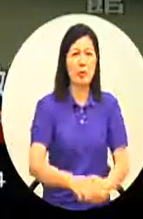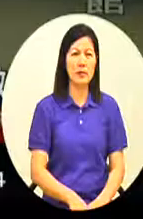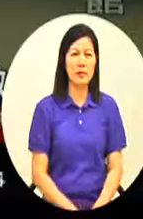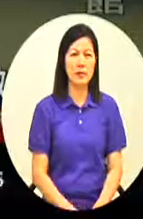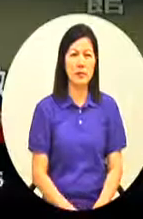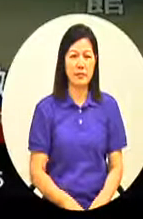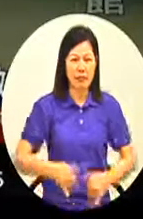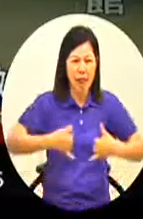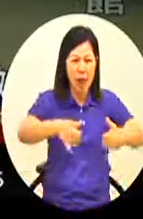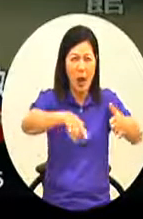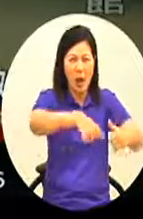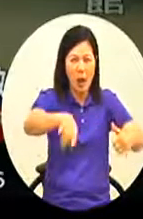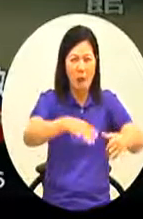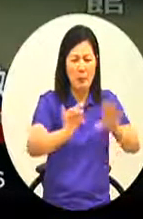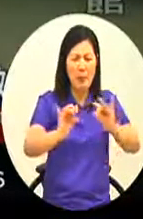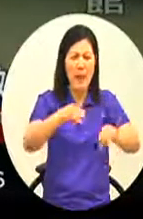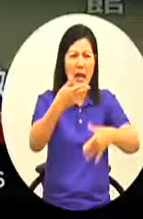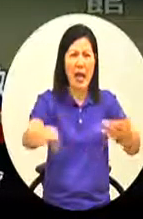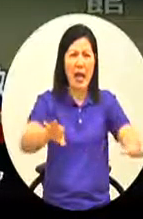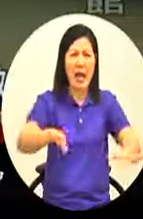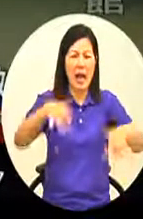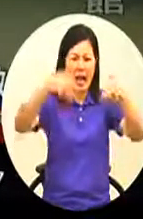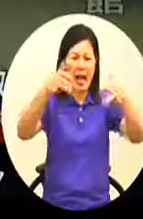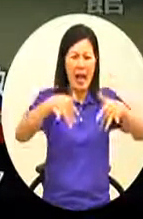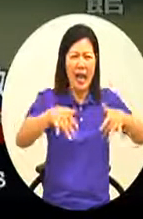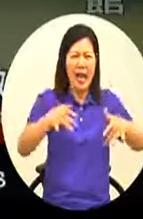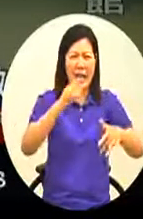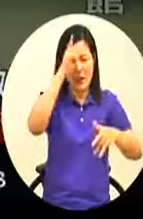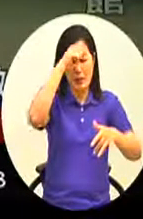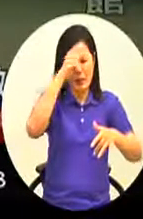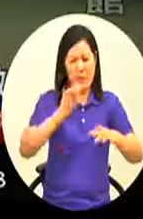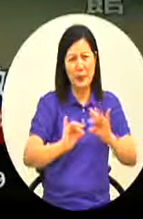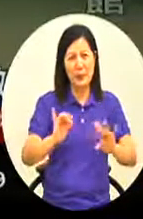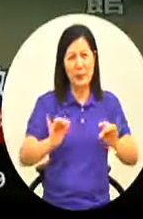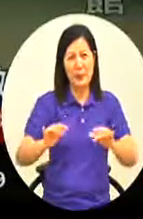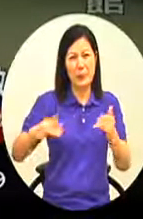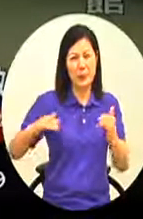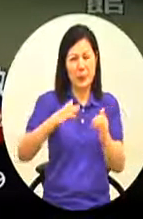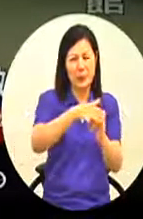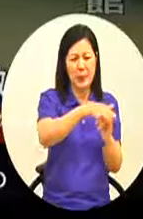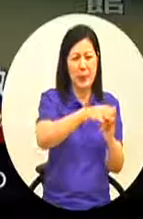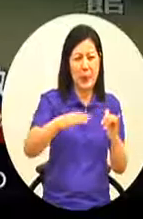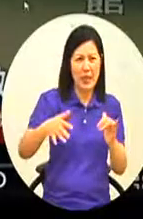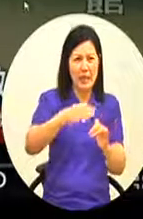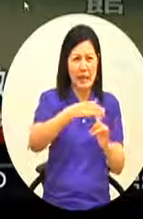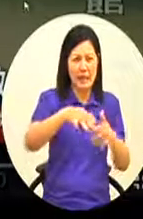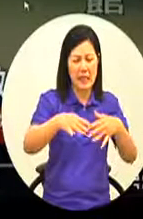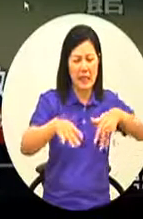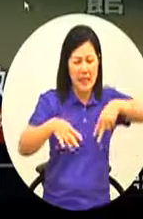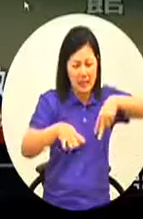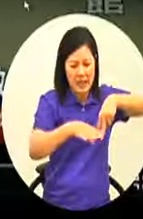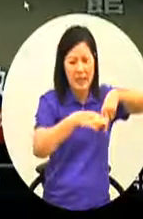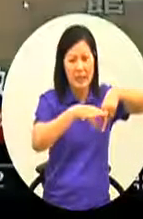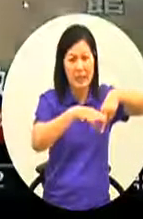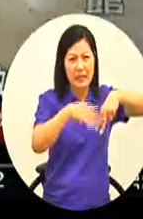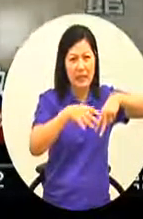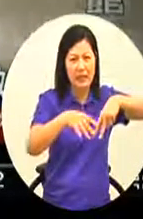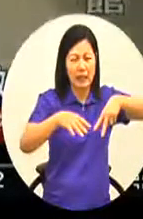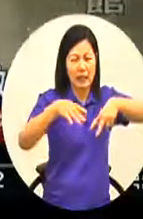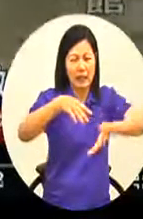整条通道全是烂泥巴，突如其来大雨，黄水泥流灌进高雄市立殡仪馆，一度淹过脚踝，脚一踩当场陷进